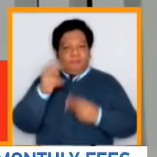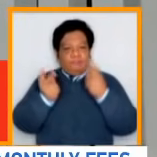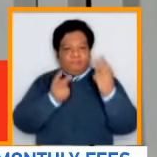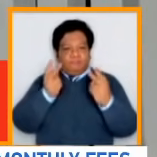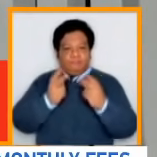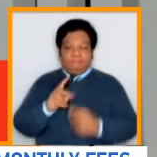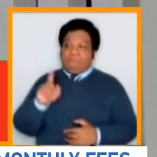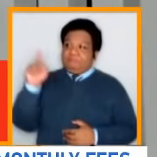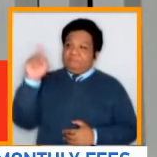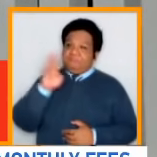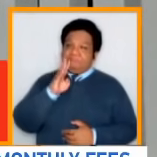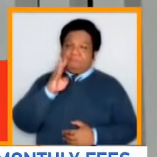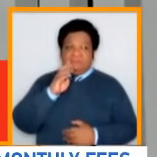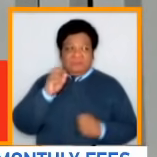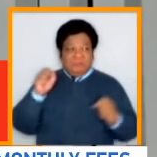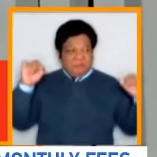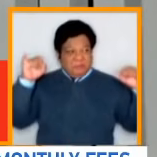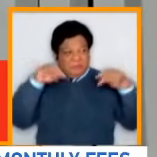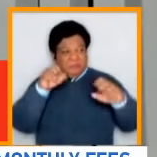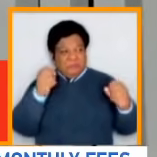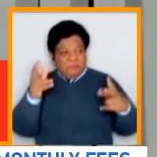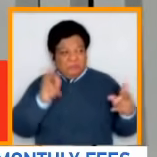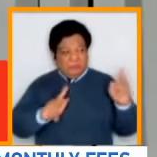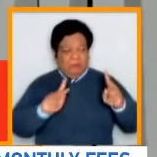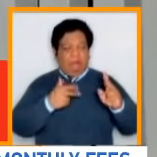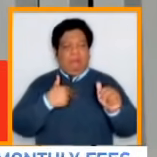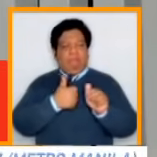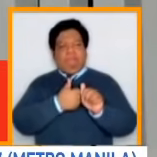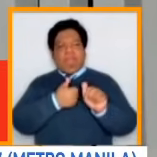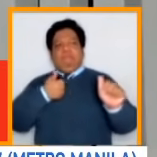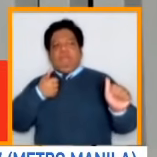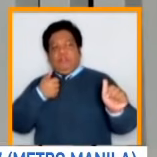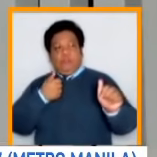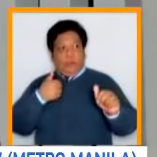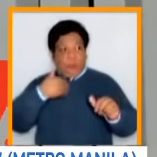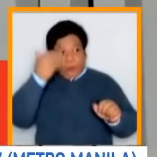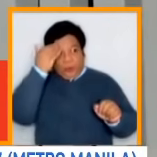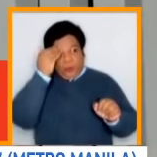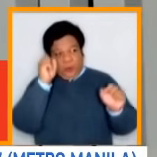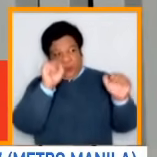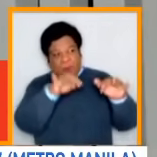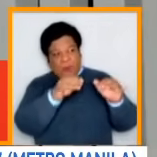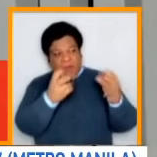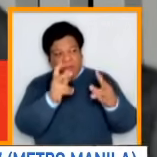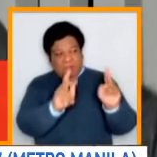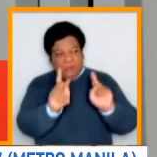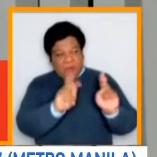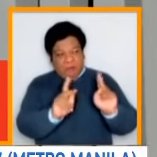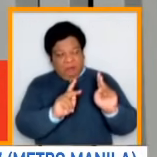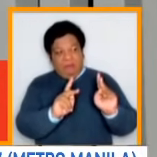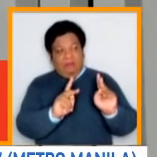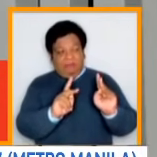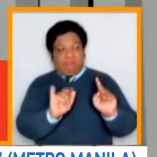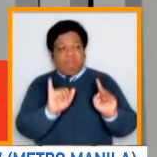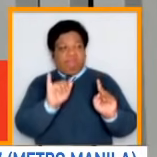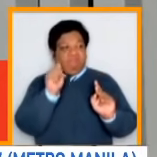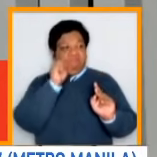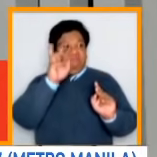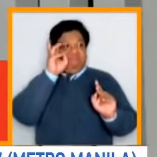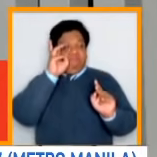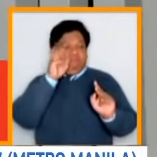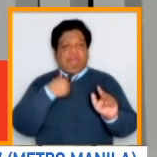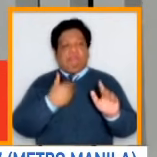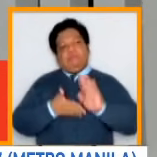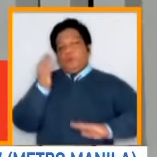yung sarili ko. Ako na lang din po, halimbawa, pag alam ko marami na, ganyan, dadagsain. Uwi na ako.